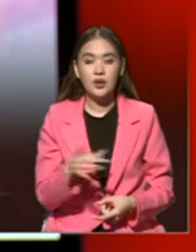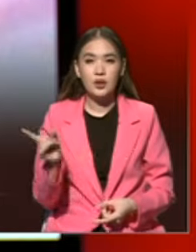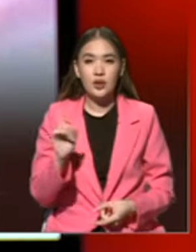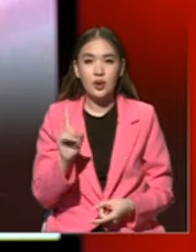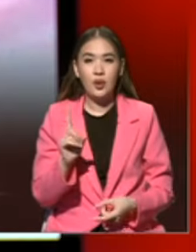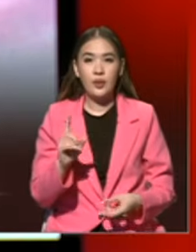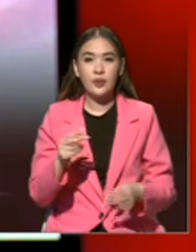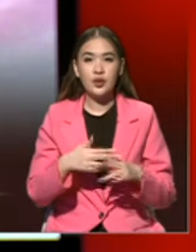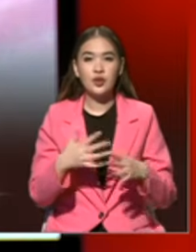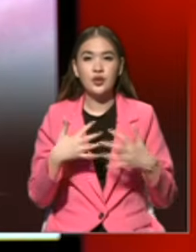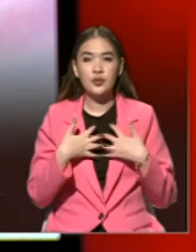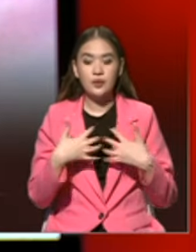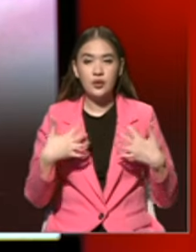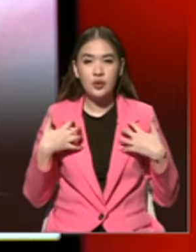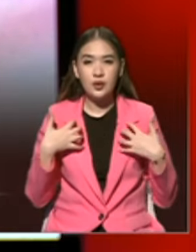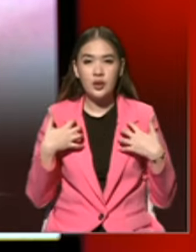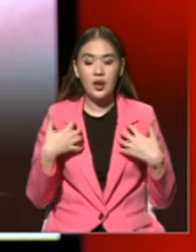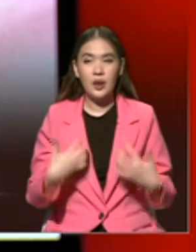малды жаңағы